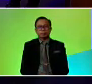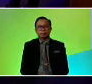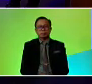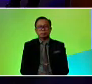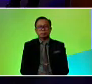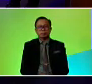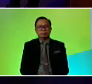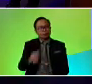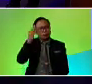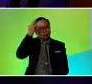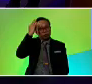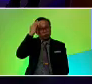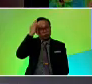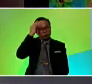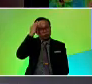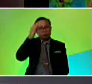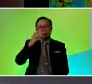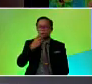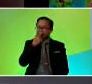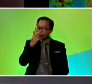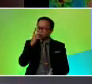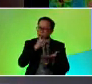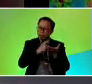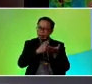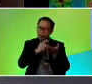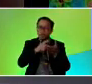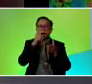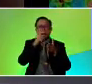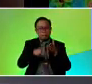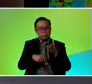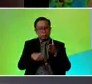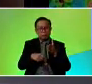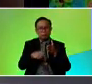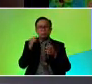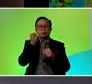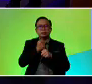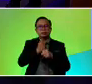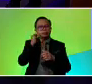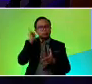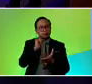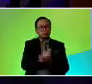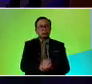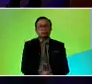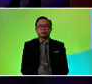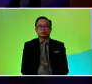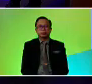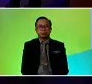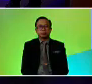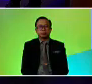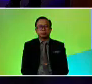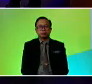bikin dulu dan saya latar belakang pekerjaan itu apa sebenarnya ya betul ya oke